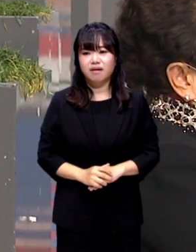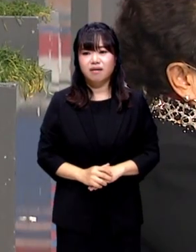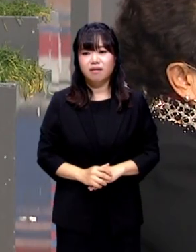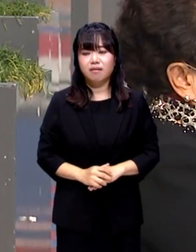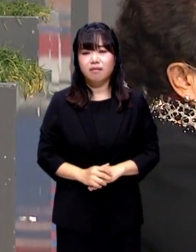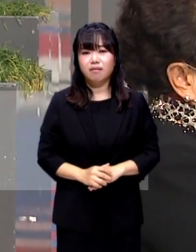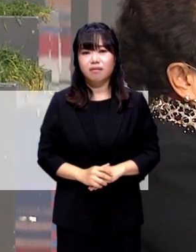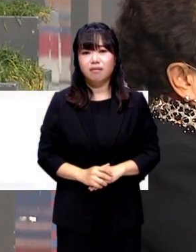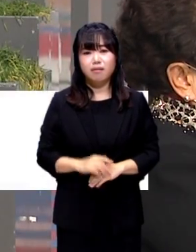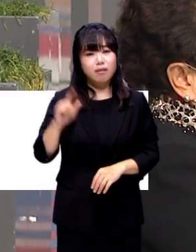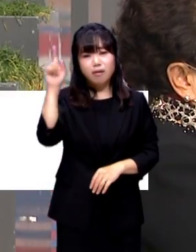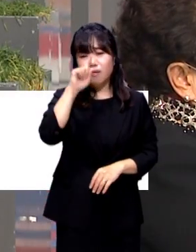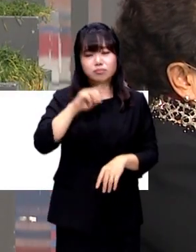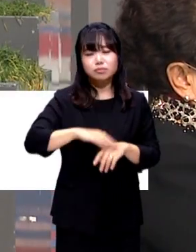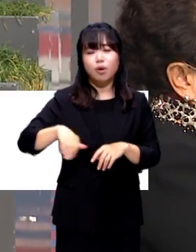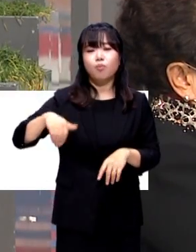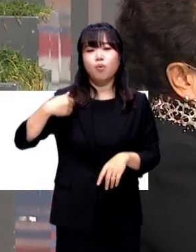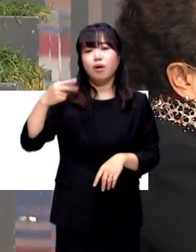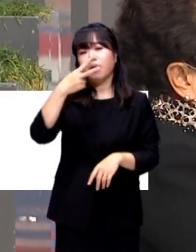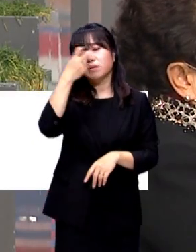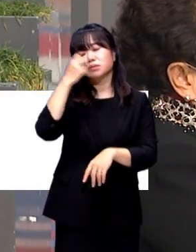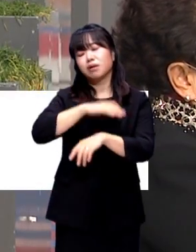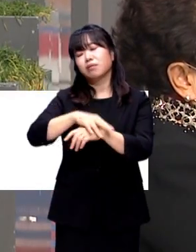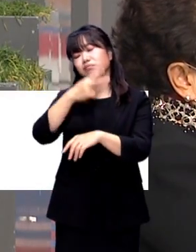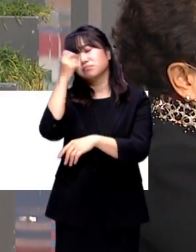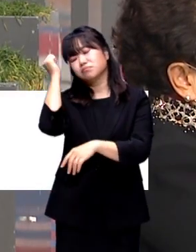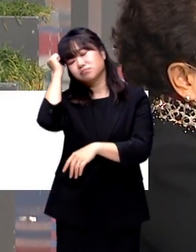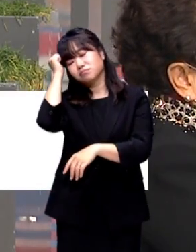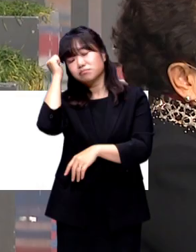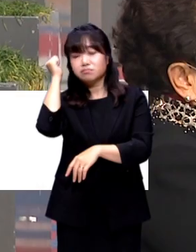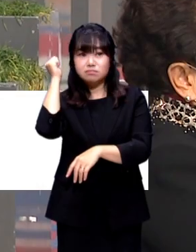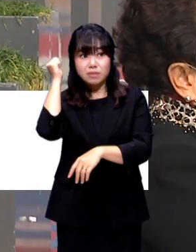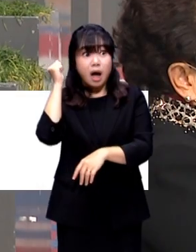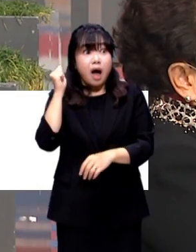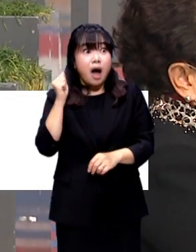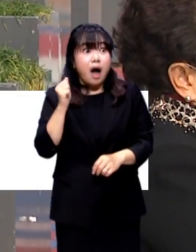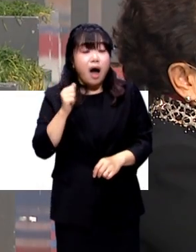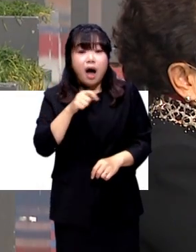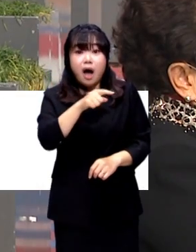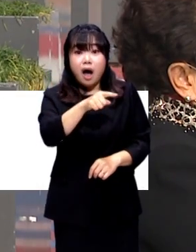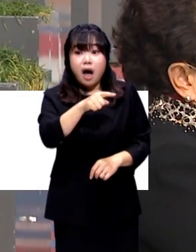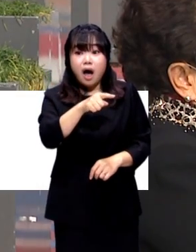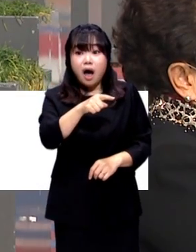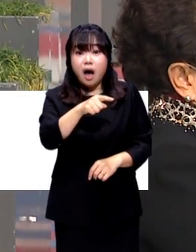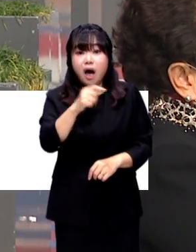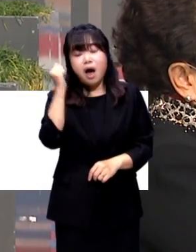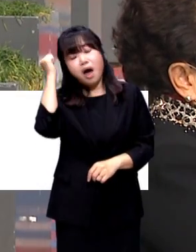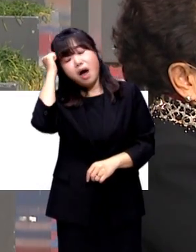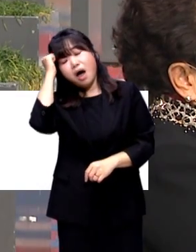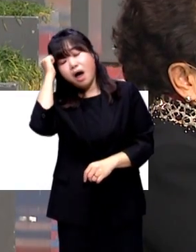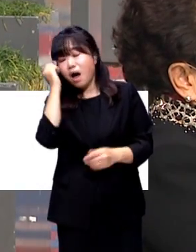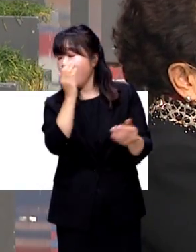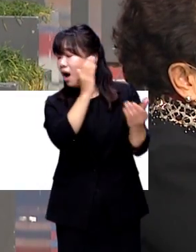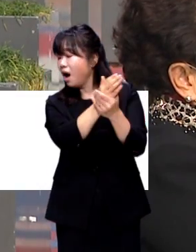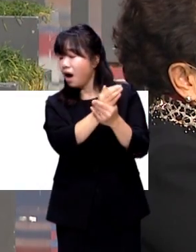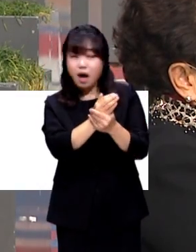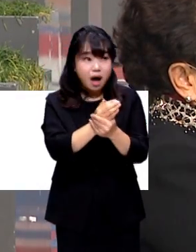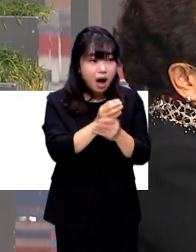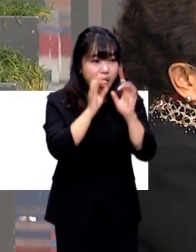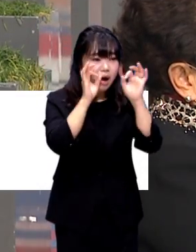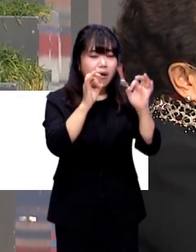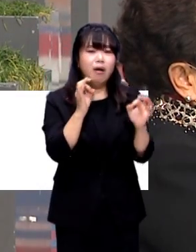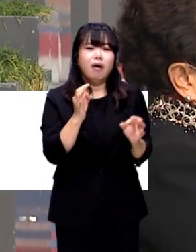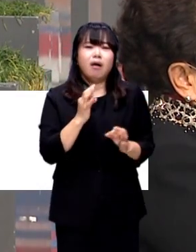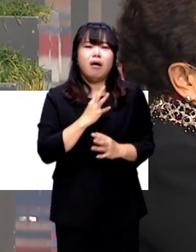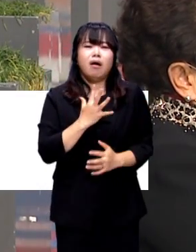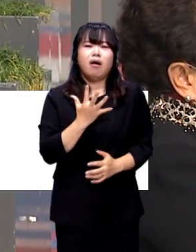아무것도 모르고 이렇게 잠 이렇게 평온하게 자고 있다가 일어났는데 그 시간 동안 그런 일이 있었던 거잖아요.